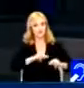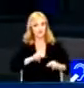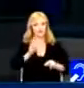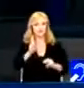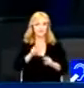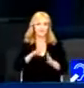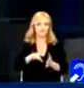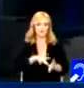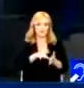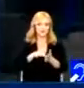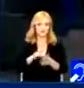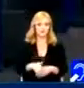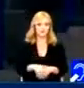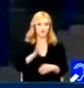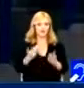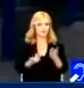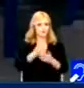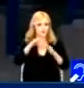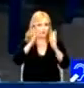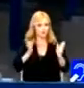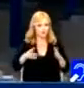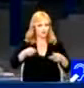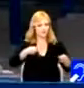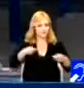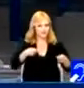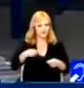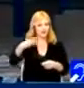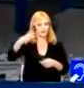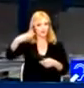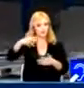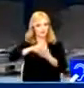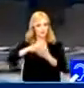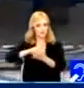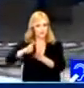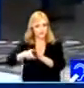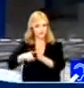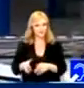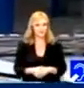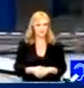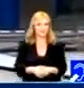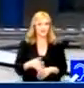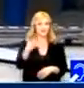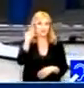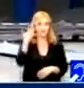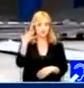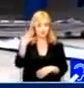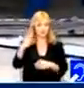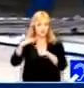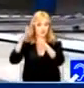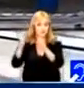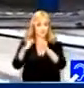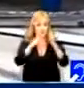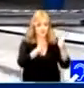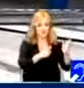Noul punct de trecere va include blocul administrativ cu aproape 30 de birouri, posturi de control și a câte 5 piste la intrare și